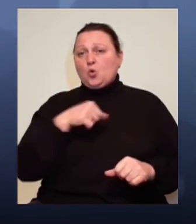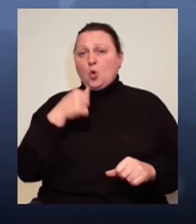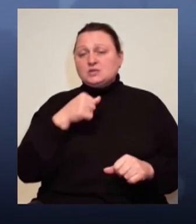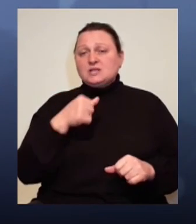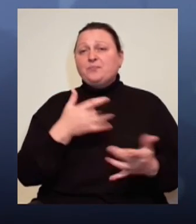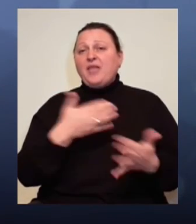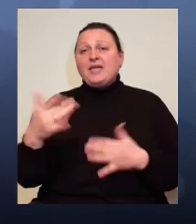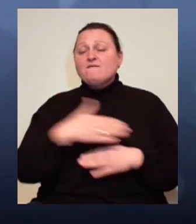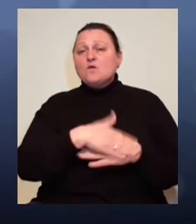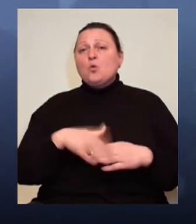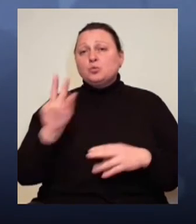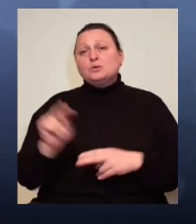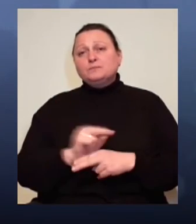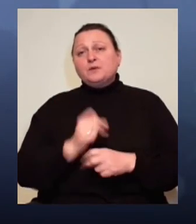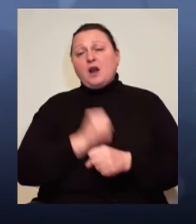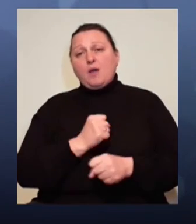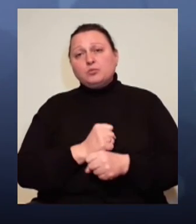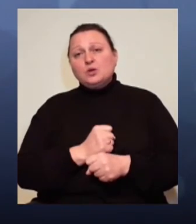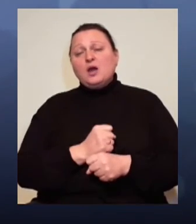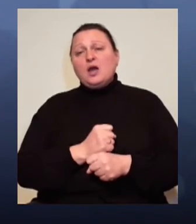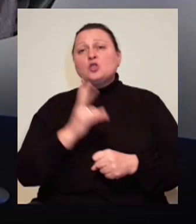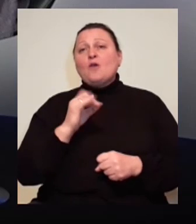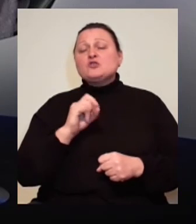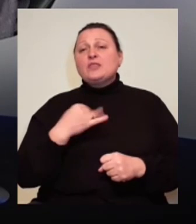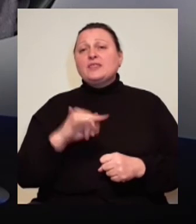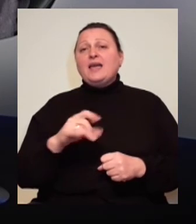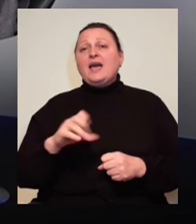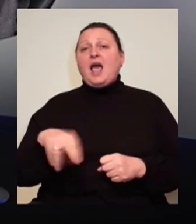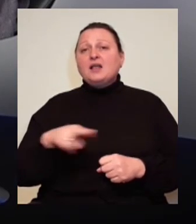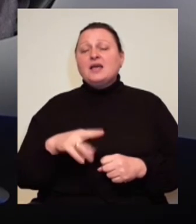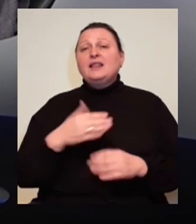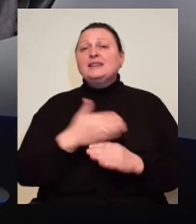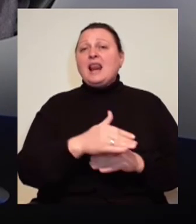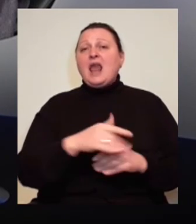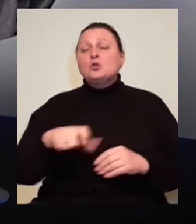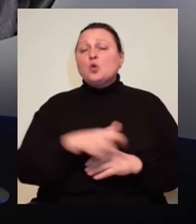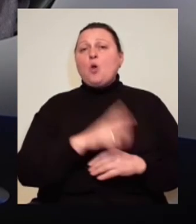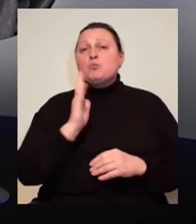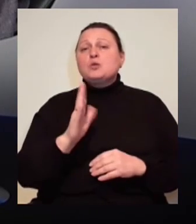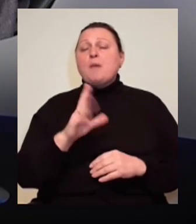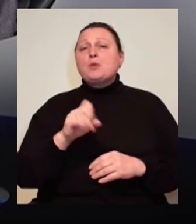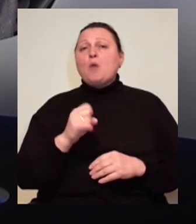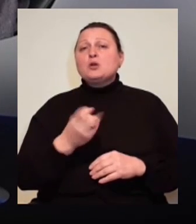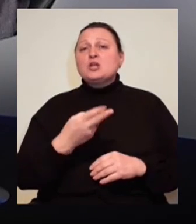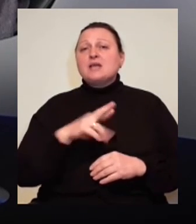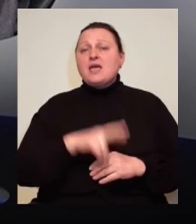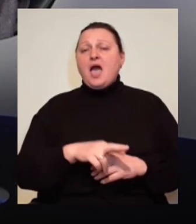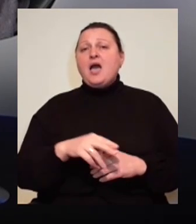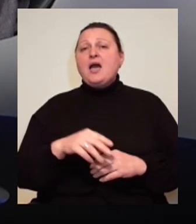вулиці будуть робитися Новощипний ряд, буде робитися ділянка Преображенський між Новощипним рядом